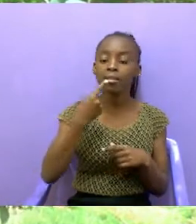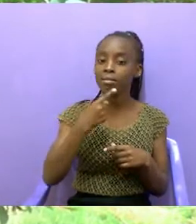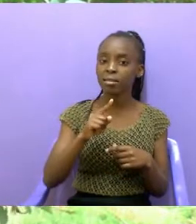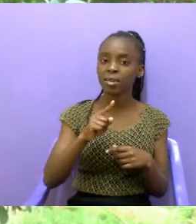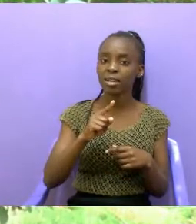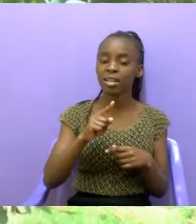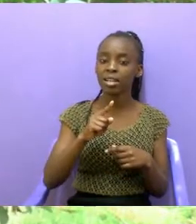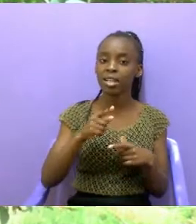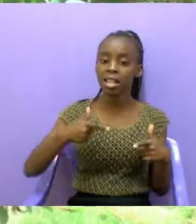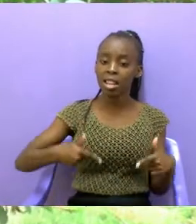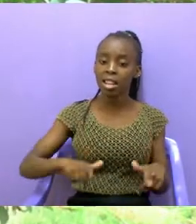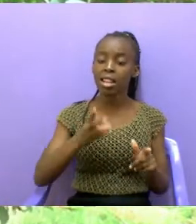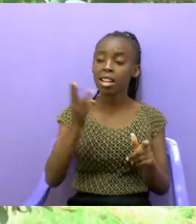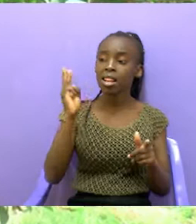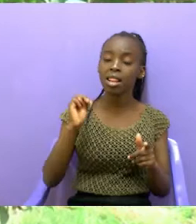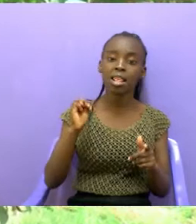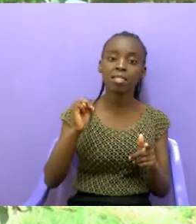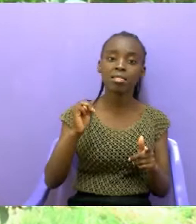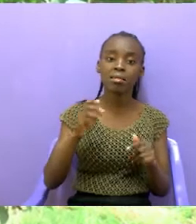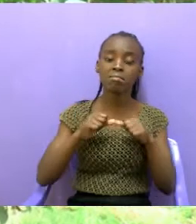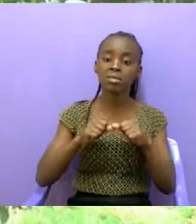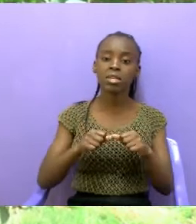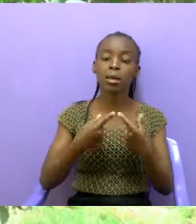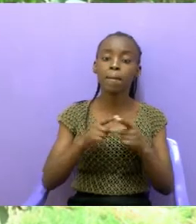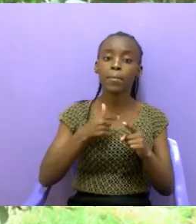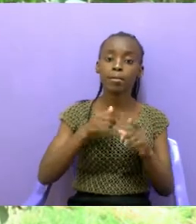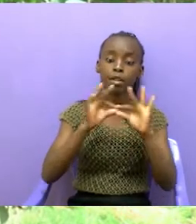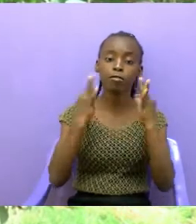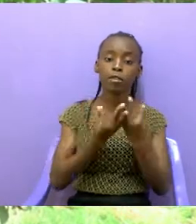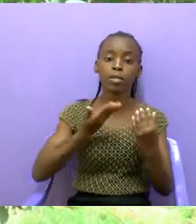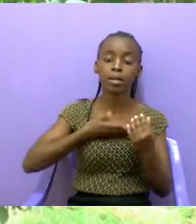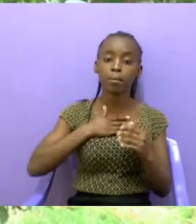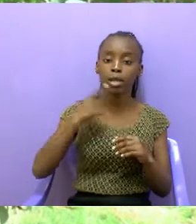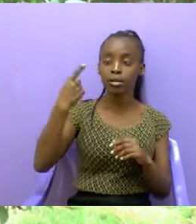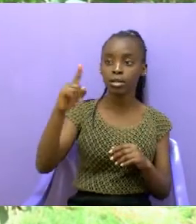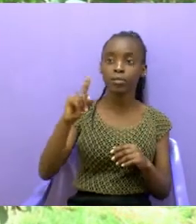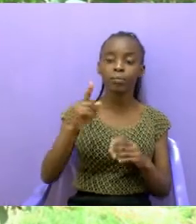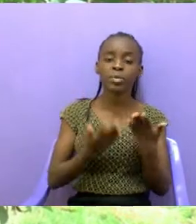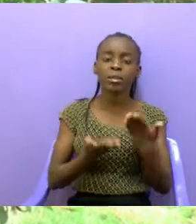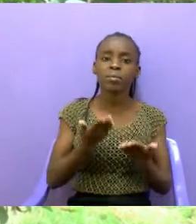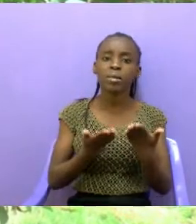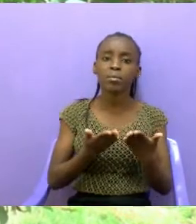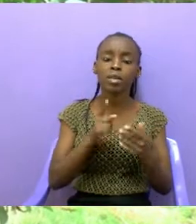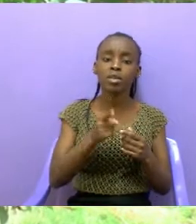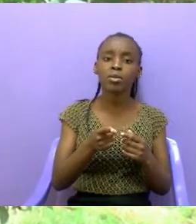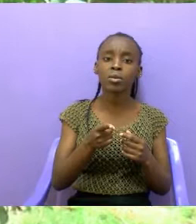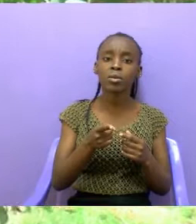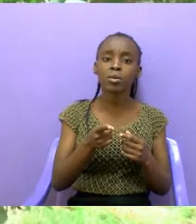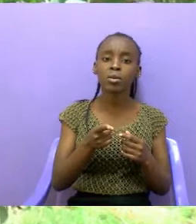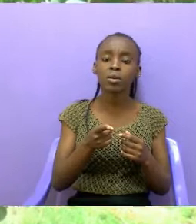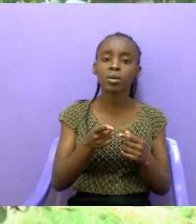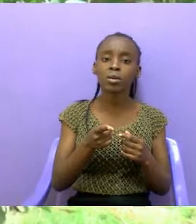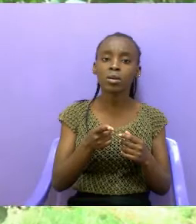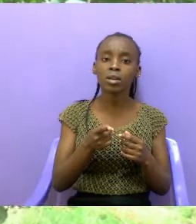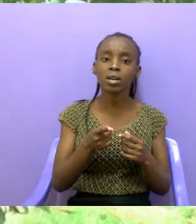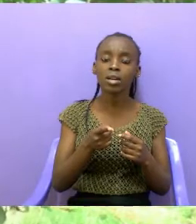tu. Wacha mimi na jamii yangu 20. Na kuna vitu mtu wa Mungu umeipitia, na wewe unaishi kujiambia ni wewe peke